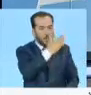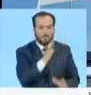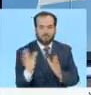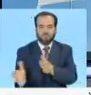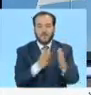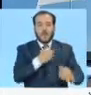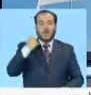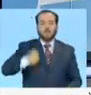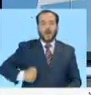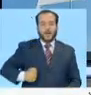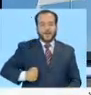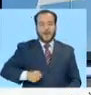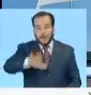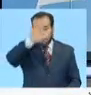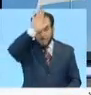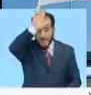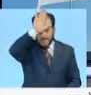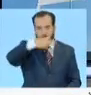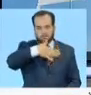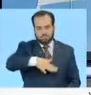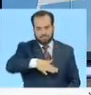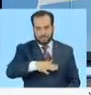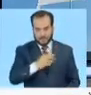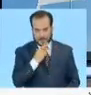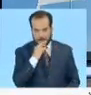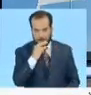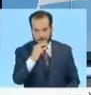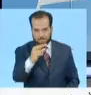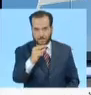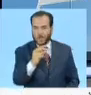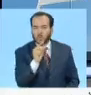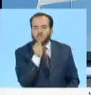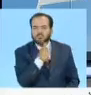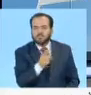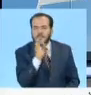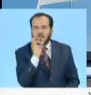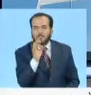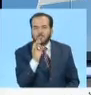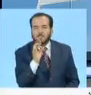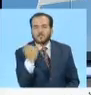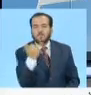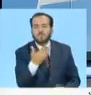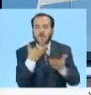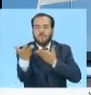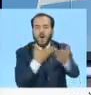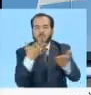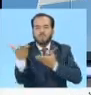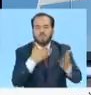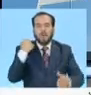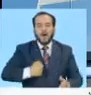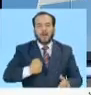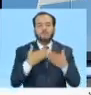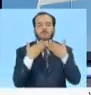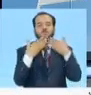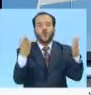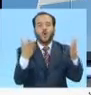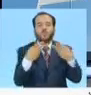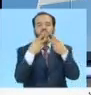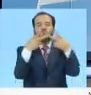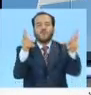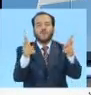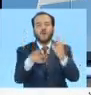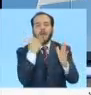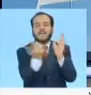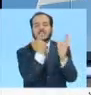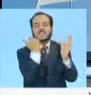من الكويت إلى البحرين، حيث قال العاهل البحريني الملك حمد بن عيسى آل خليفة إن أبواب الحوار في بلاده مفتوحة